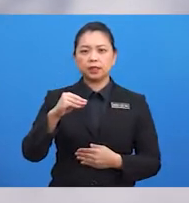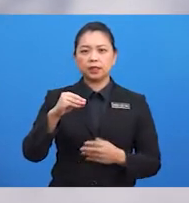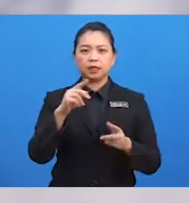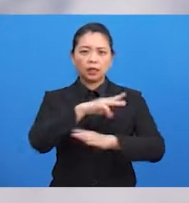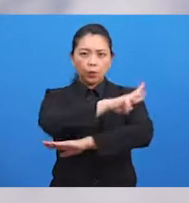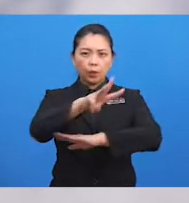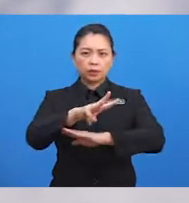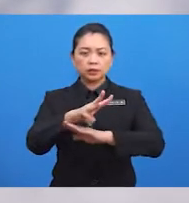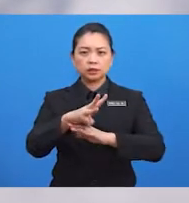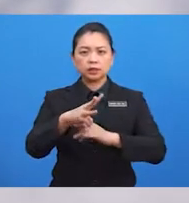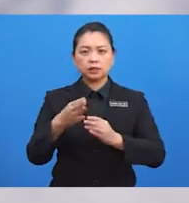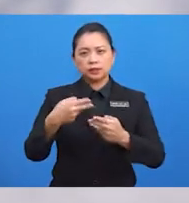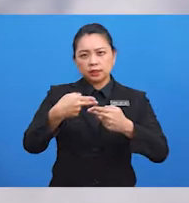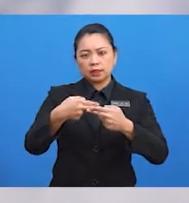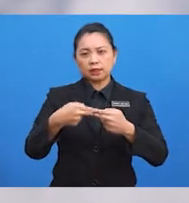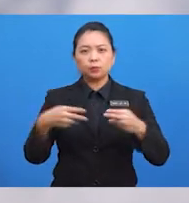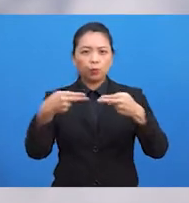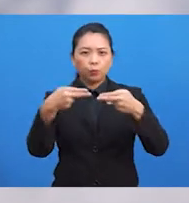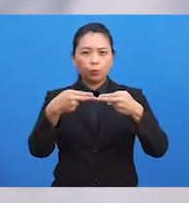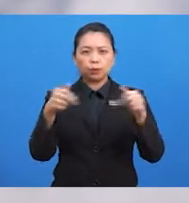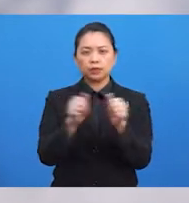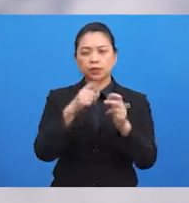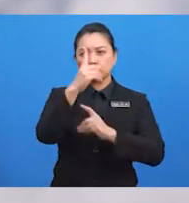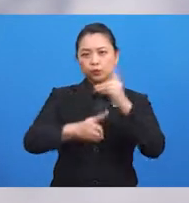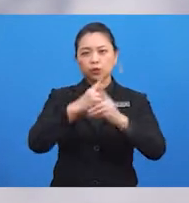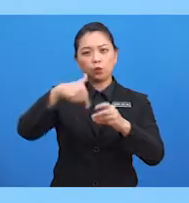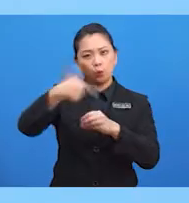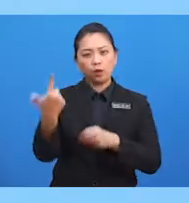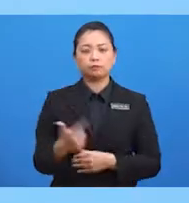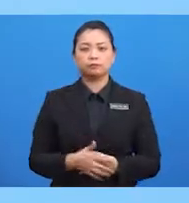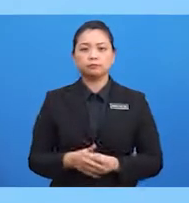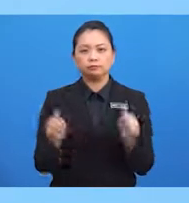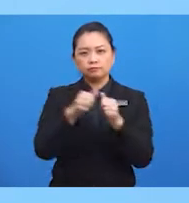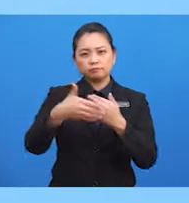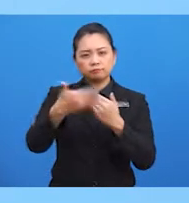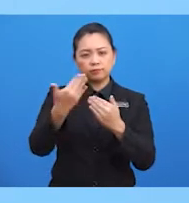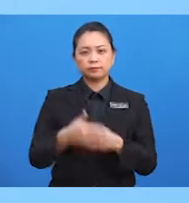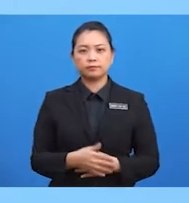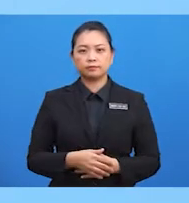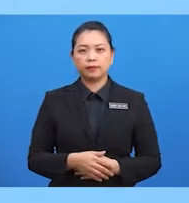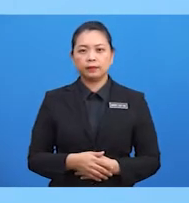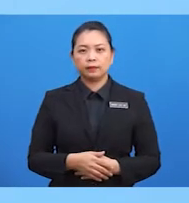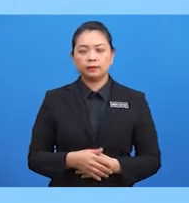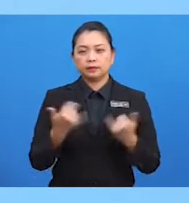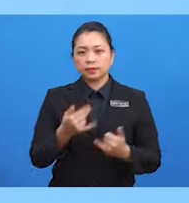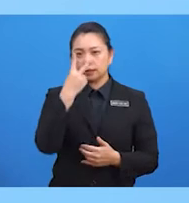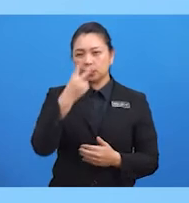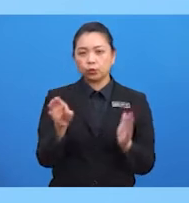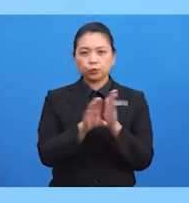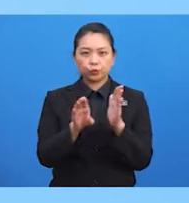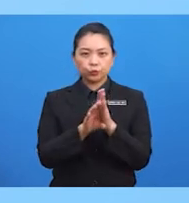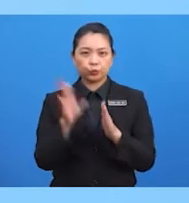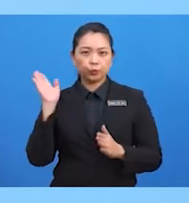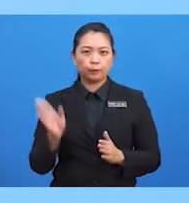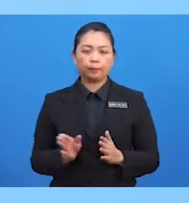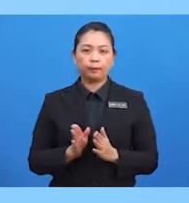sekitarnya berhubung dengan dunia luar tanpa sepadan. Paparan ini pula menunjukkan contoh